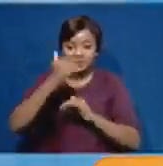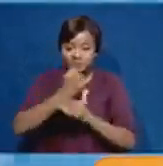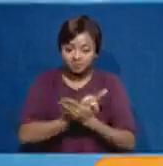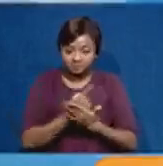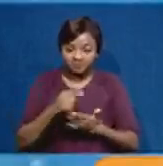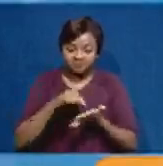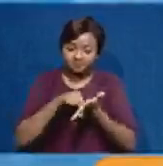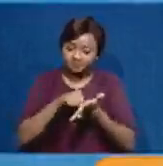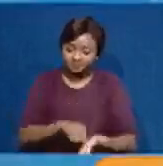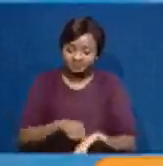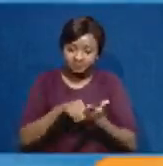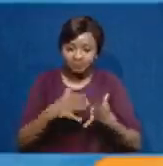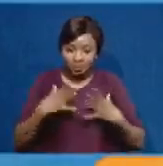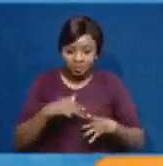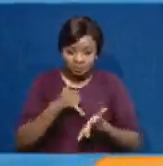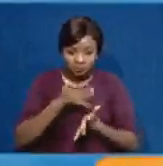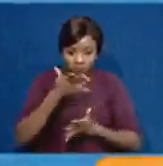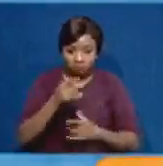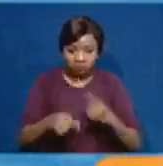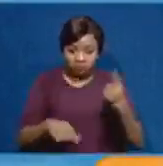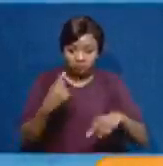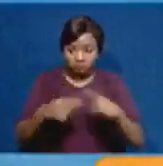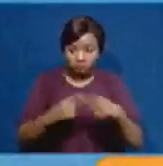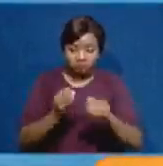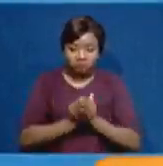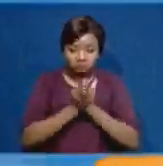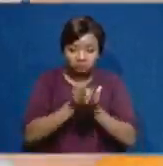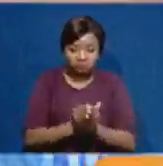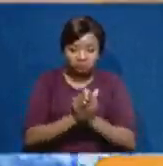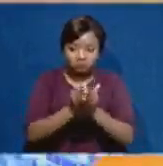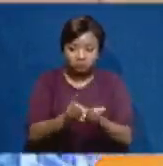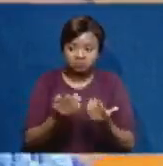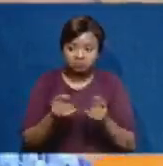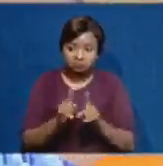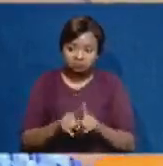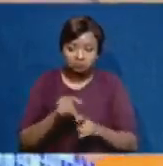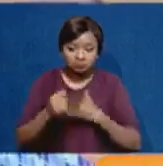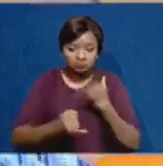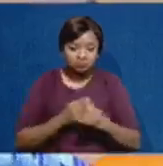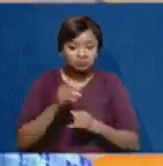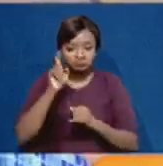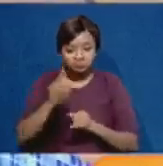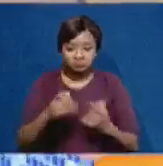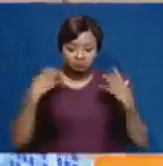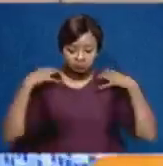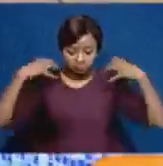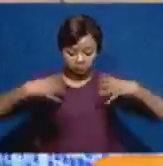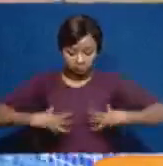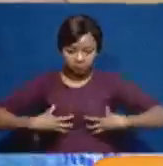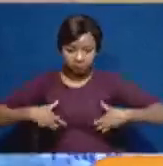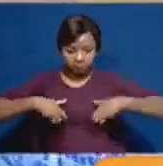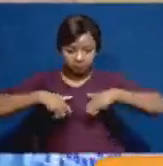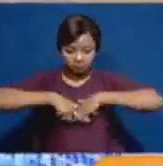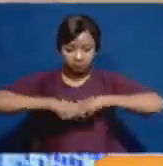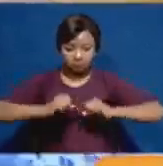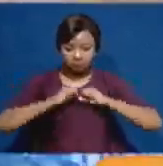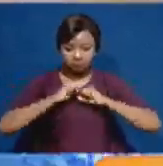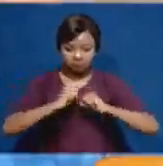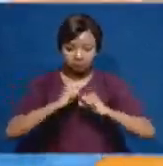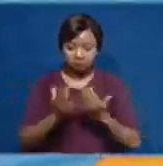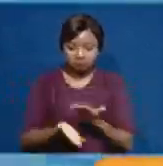wakisisitiza watakaoshiriki mashindano ya mashua na kuabiri boti kujivinjari ni sharti kuvalia maboya ya kiusalama ili